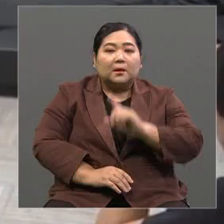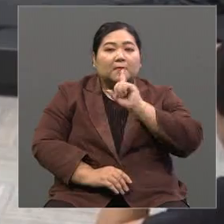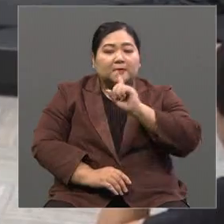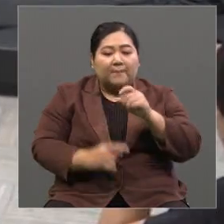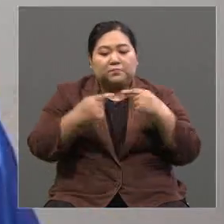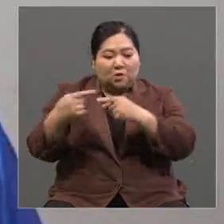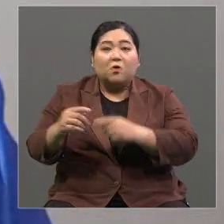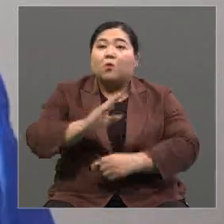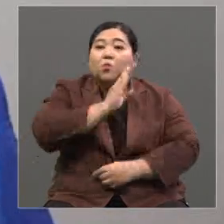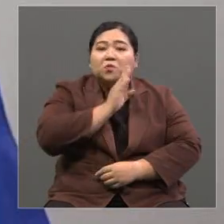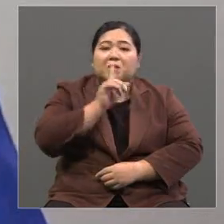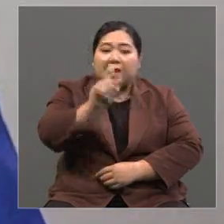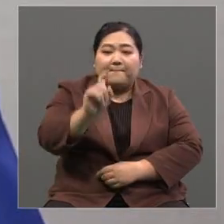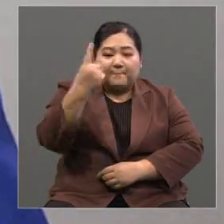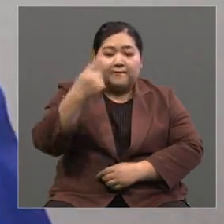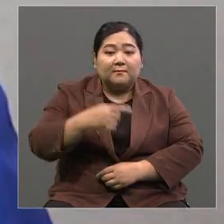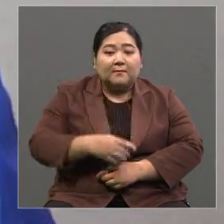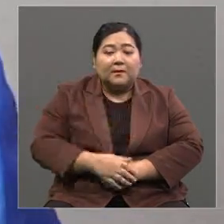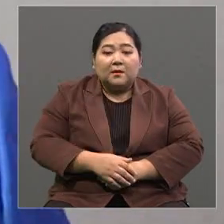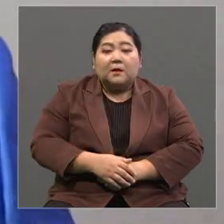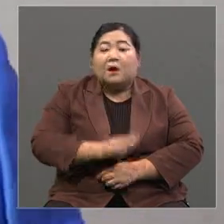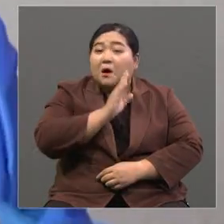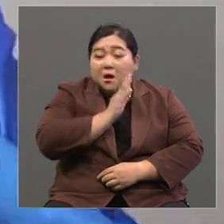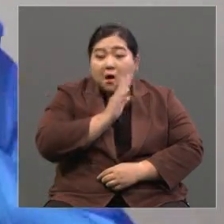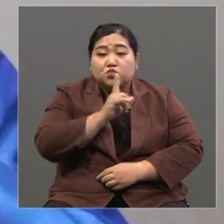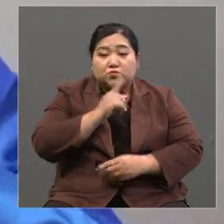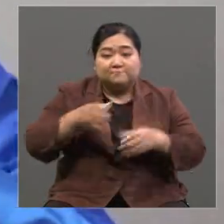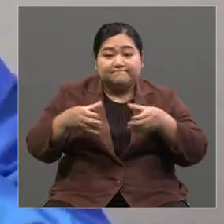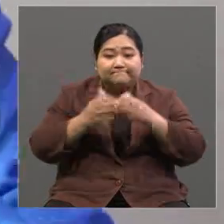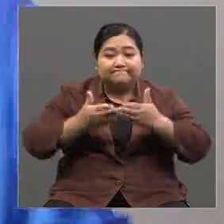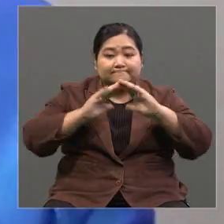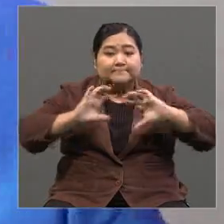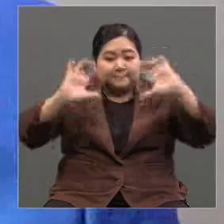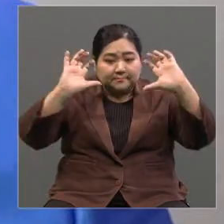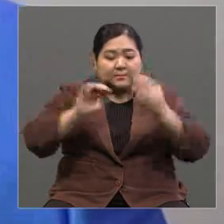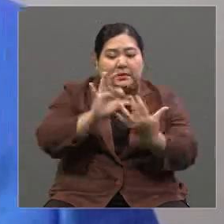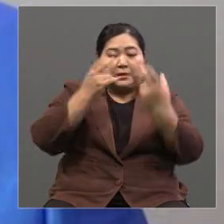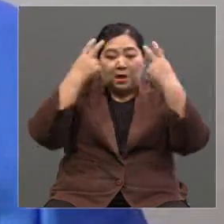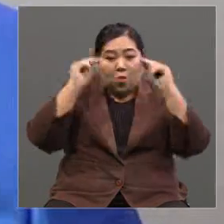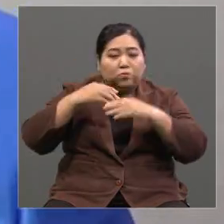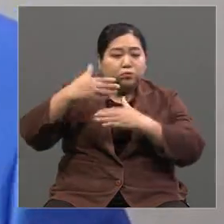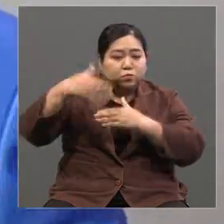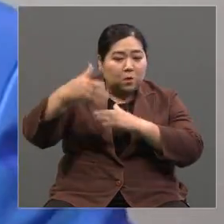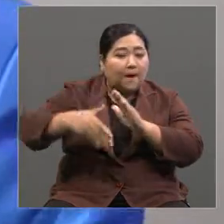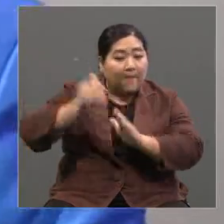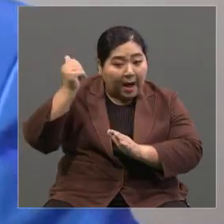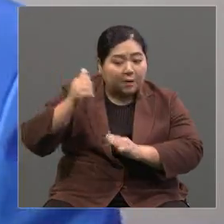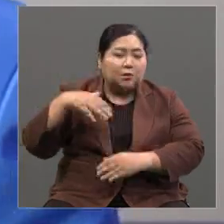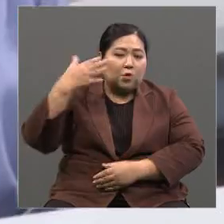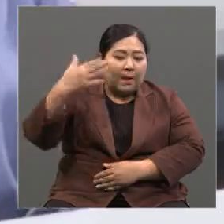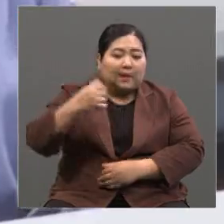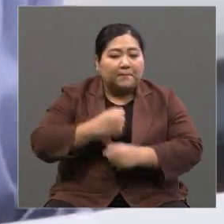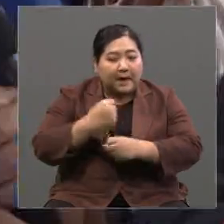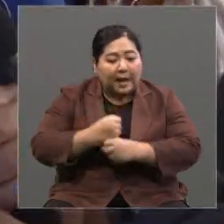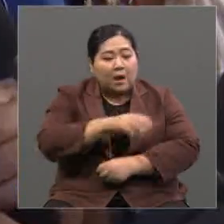ข่าวก็ถามต่อไปอีกจริงแล้วคือเอาตอนจัดตั้งรัฐบาลเลือกนายกเนี่ยมันผ่านไปแล้วแล้วทีนี้เวลาจะทำงานเอาก้